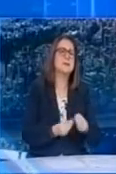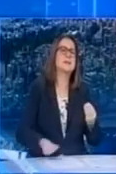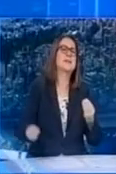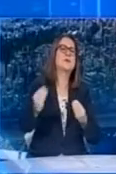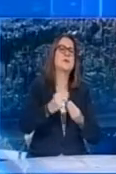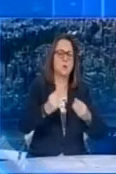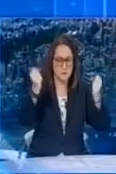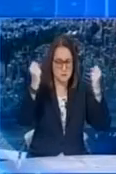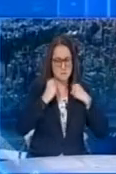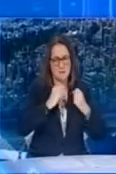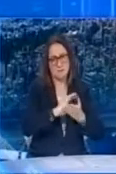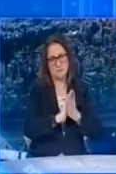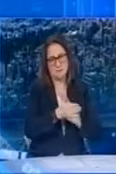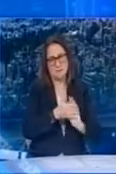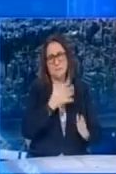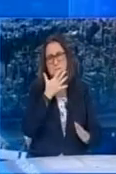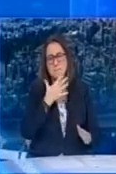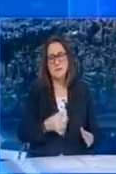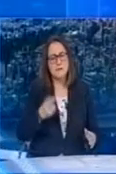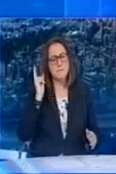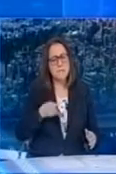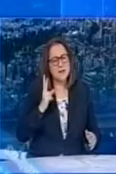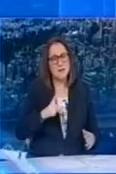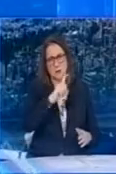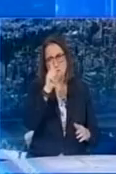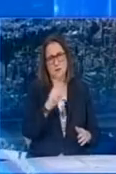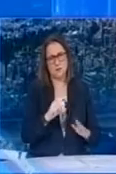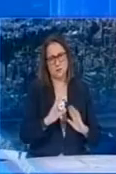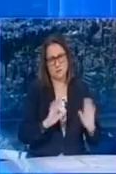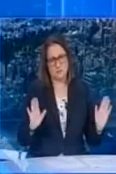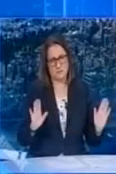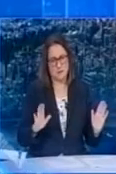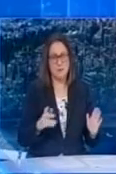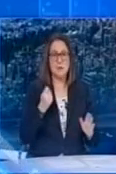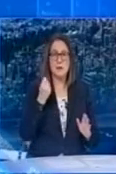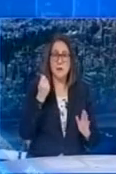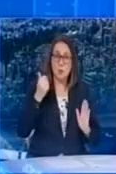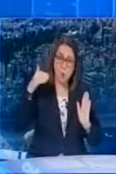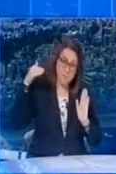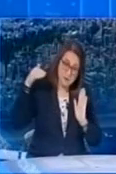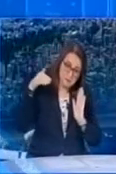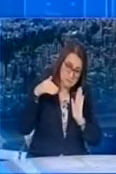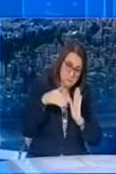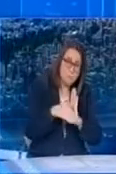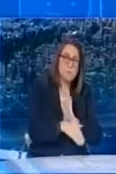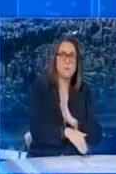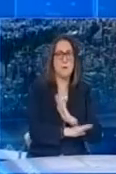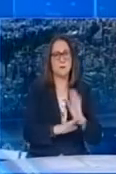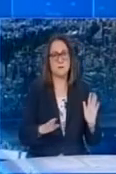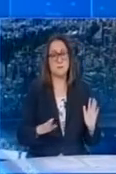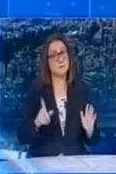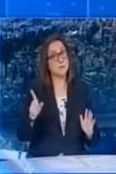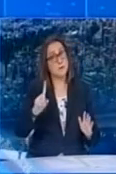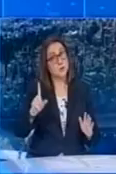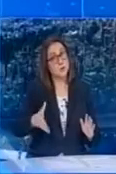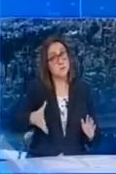μας ανθρώπινες ζωές. Την ίδια στιγμή η οικονομία βουλιάζει. Ο κ. Μητσοτάκης, ο Πρωθυπουργός